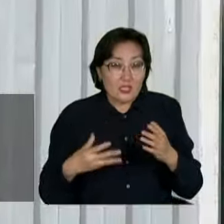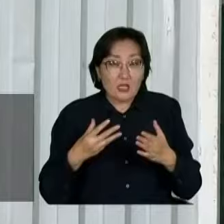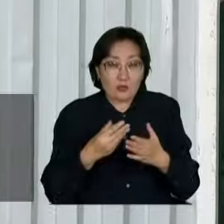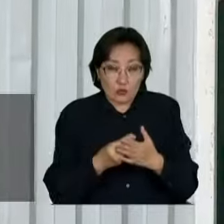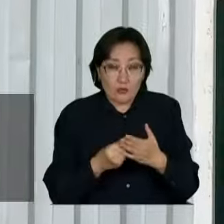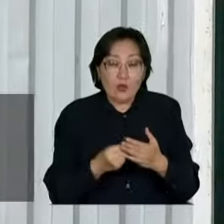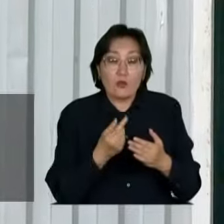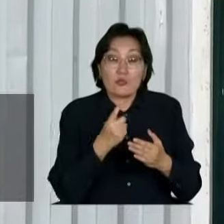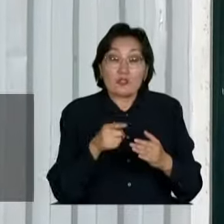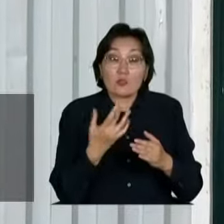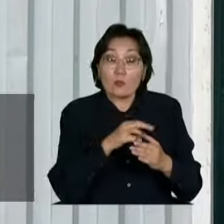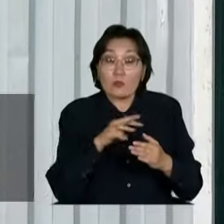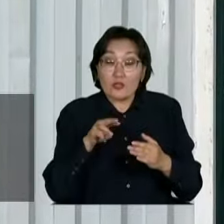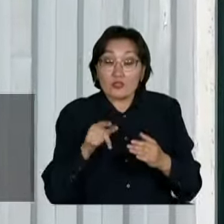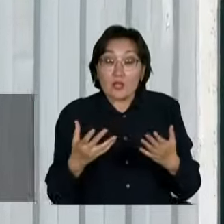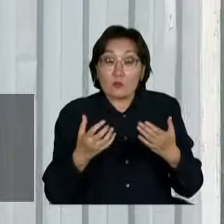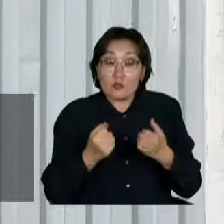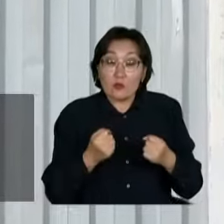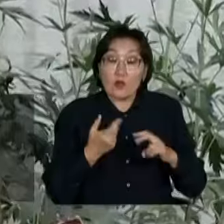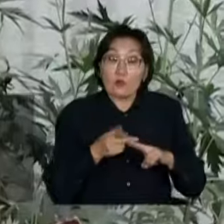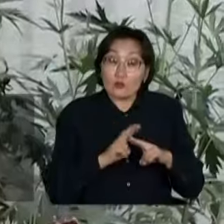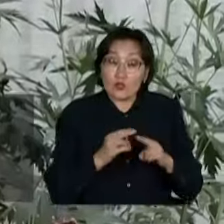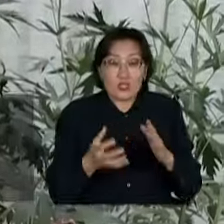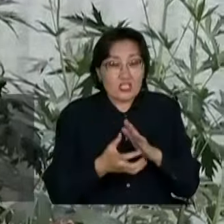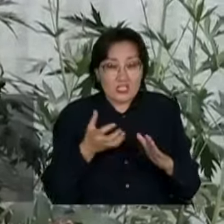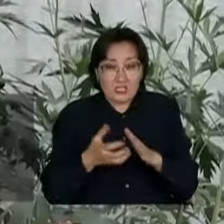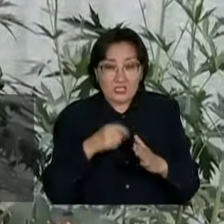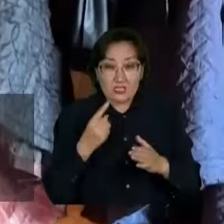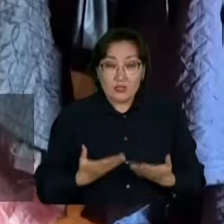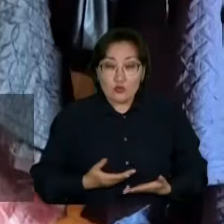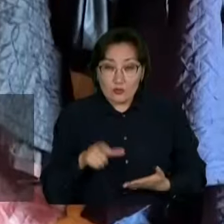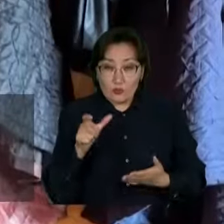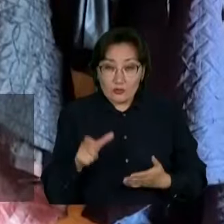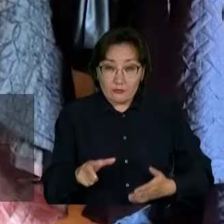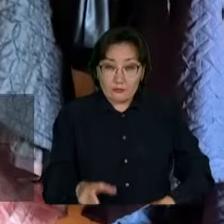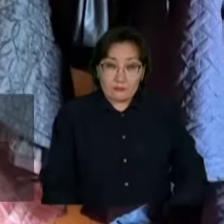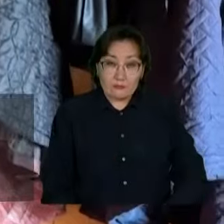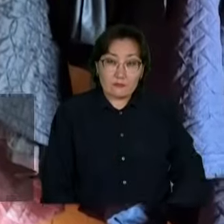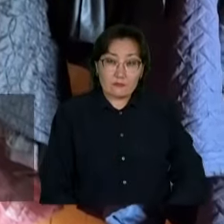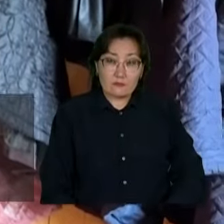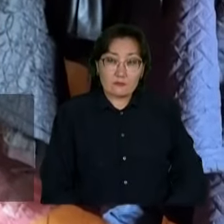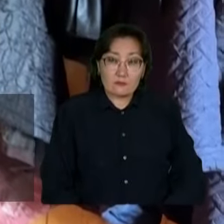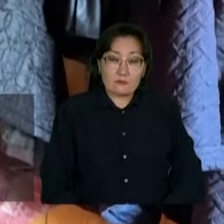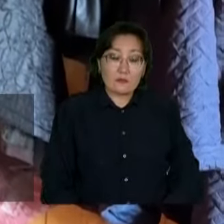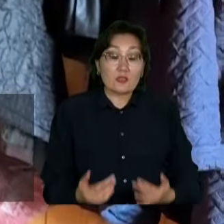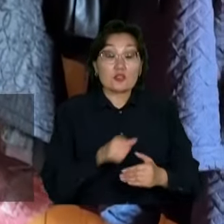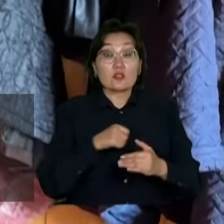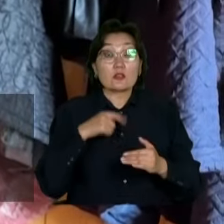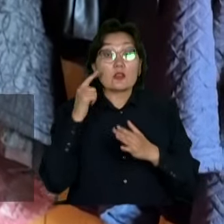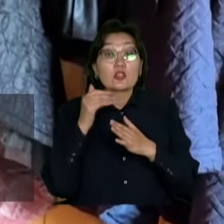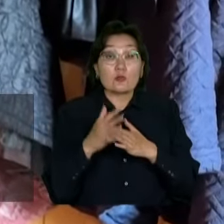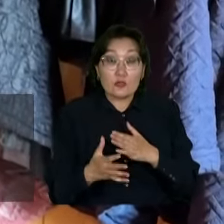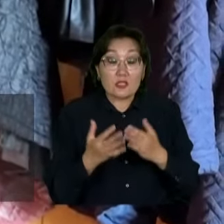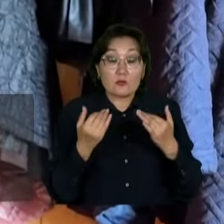болса 1,5 миллион алған. Бірақ мұның өзі жеткіліксіз дейді тұрғындар. Вы сами понимаете, что... Өздеріңіз түсініп